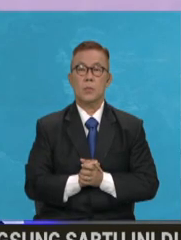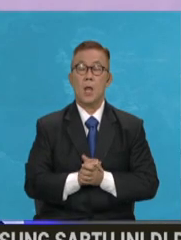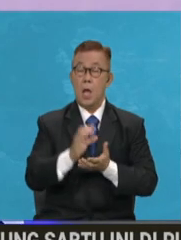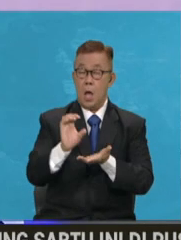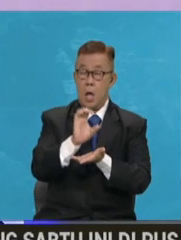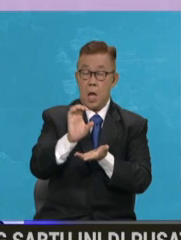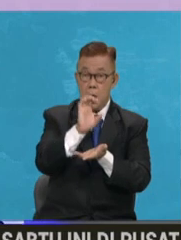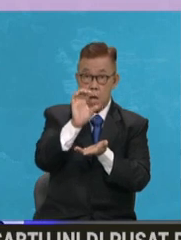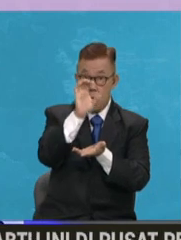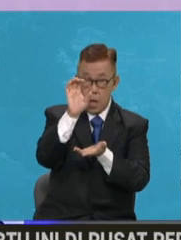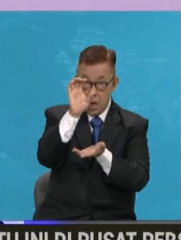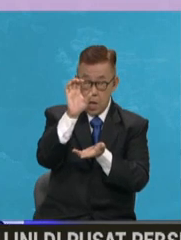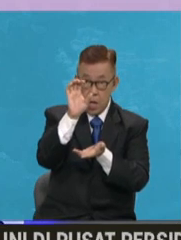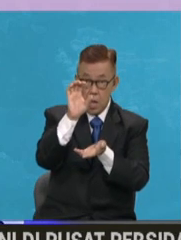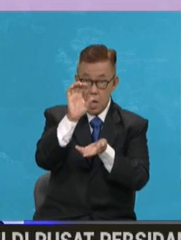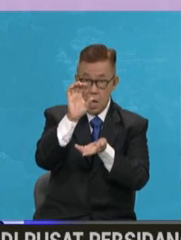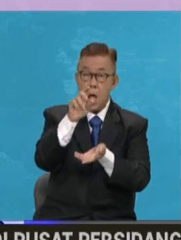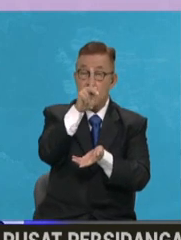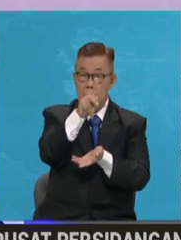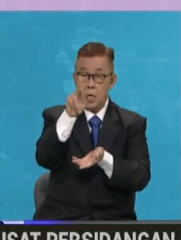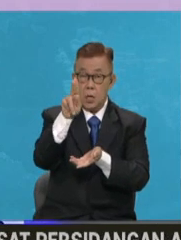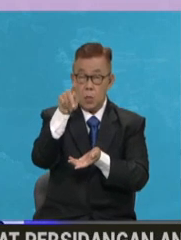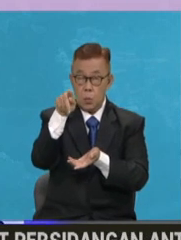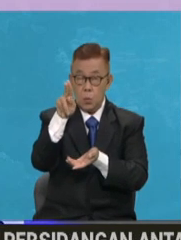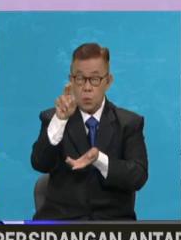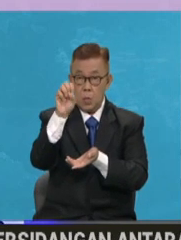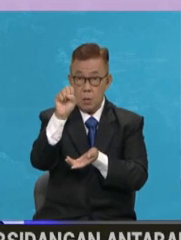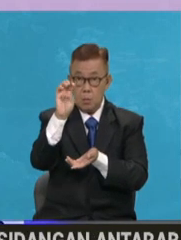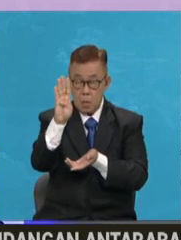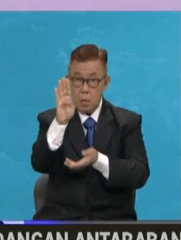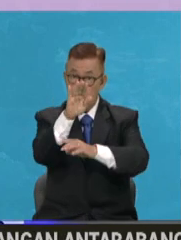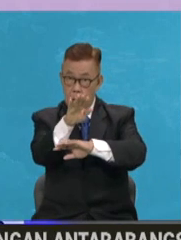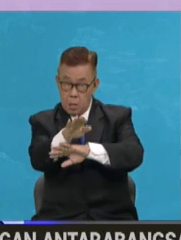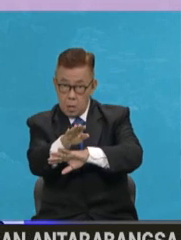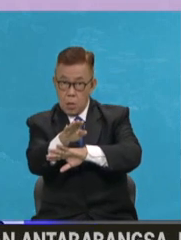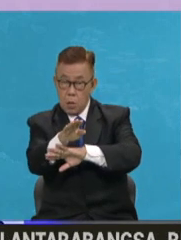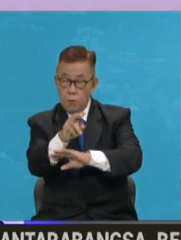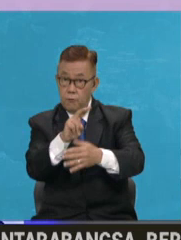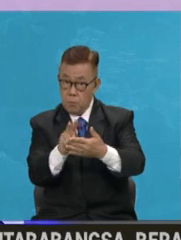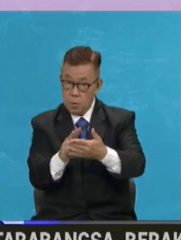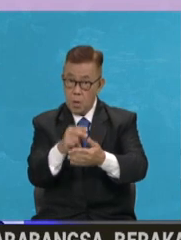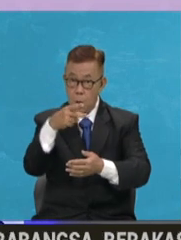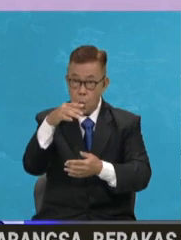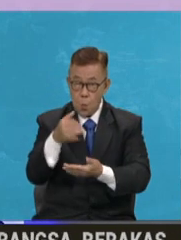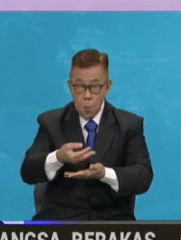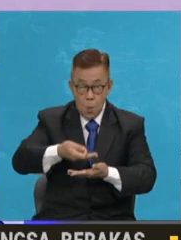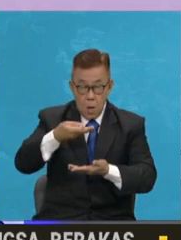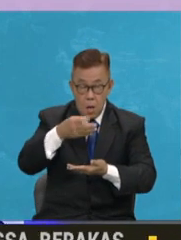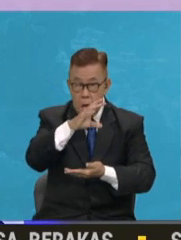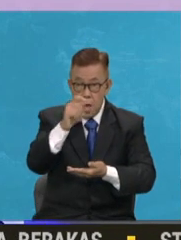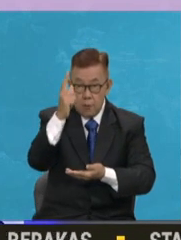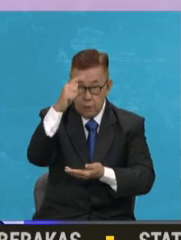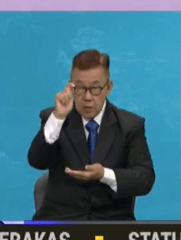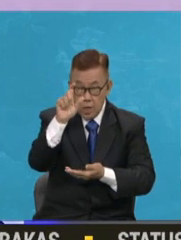University perguruan ugama Sri Begawan Kopo SB petang tadi mengadakan majelis membaca Surah Yasin dan bertahlil